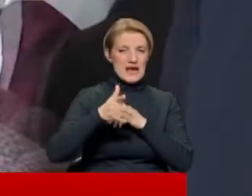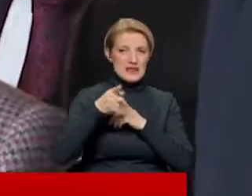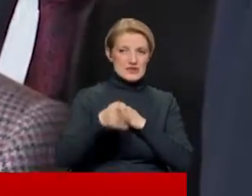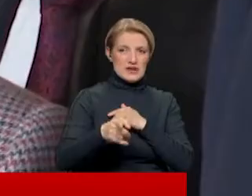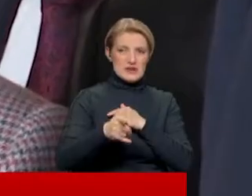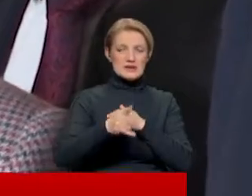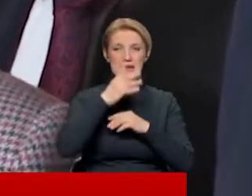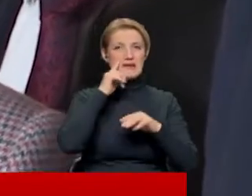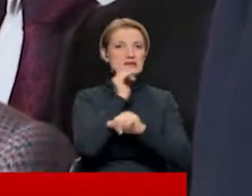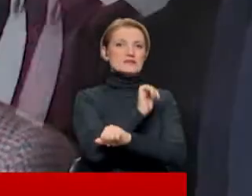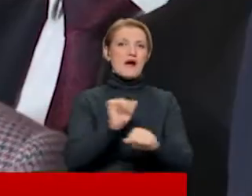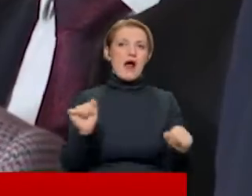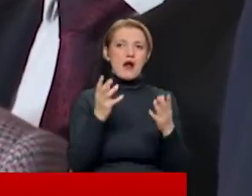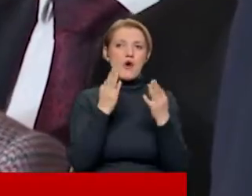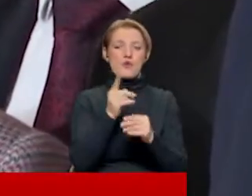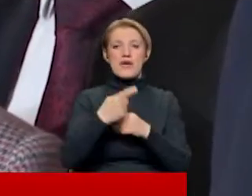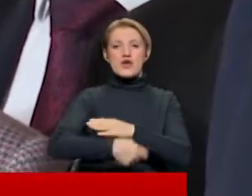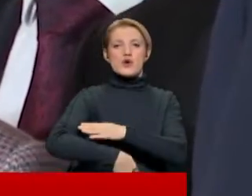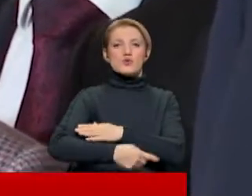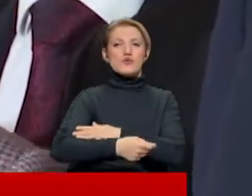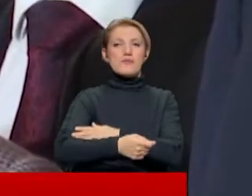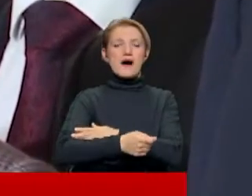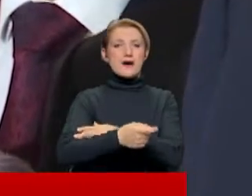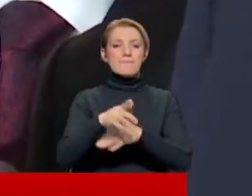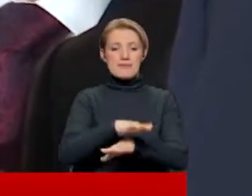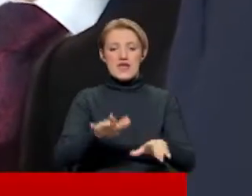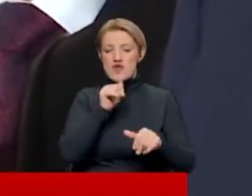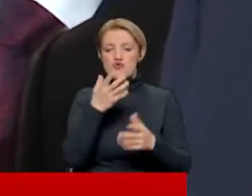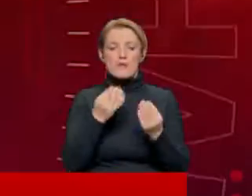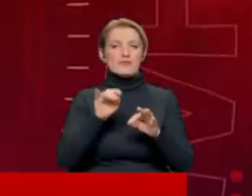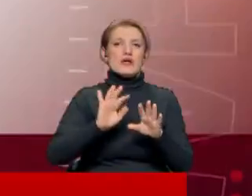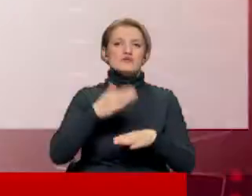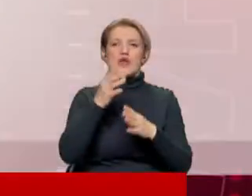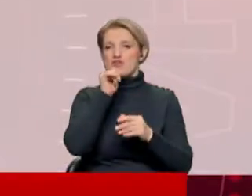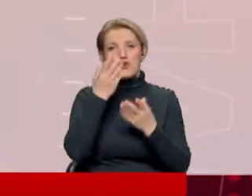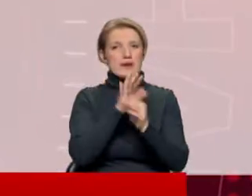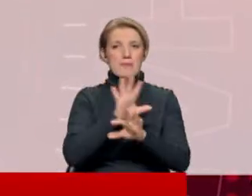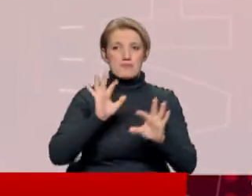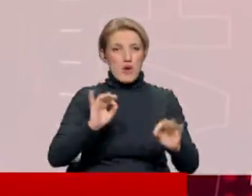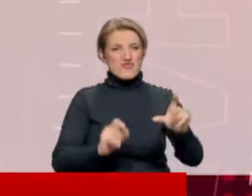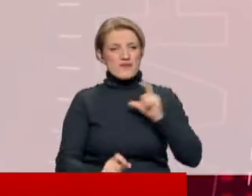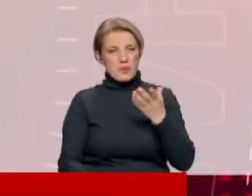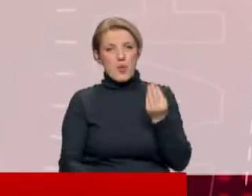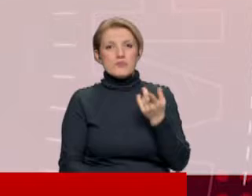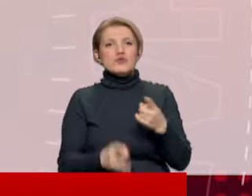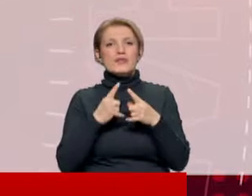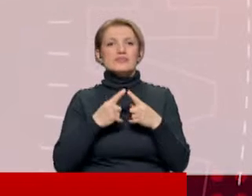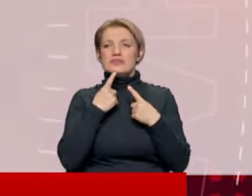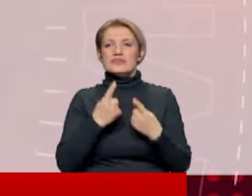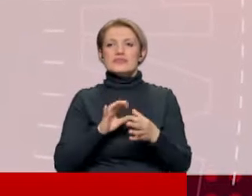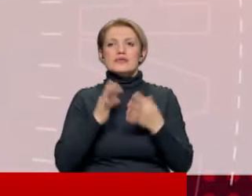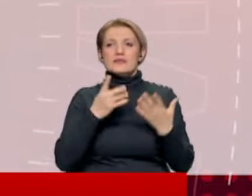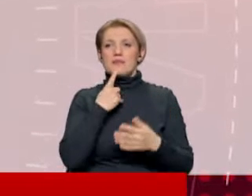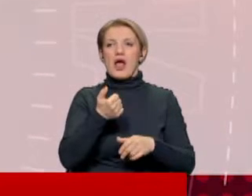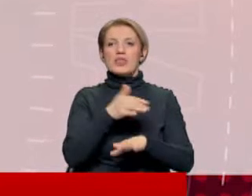geleceğinin heba edildiği bir kumar masasında hiç olmadık, bundan sonra da olmayız. Böyle bir cevap mı olur? Şimdi bu ne demektir?